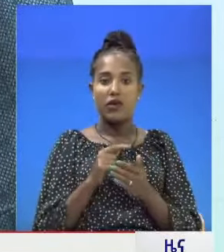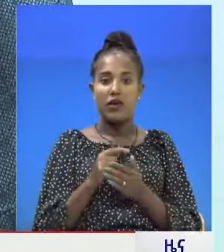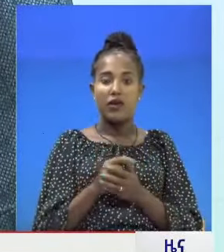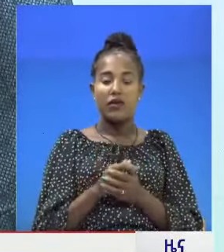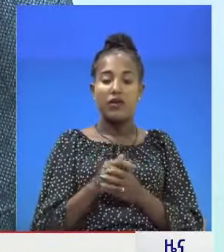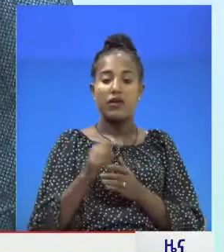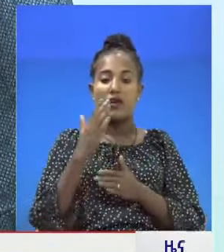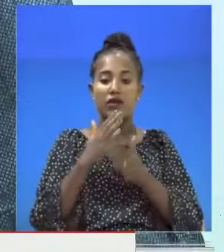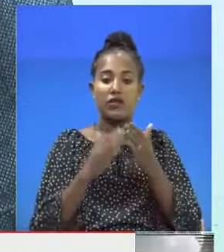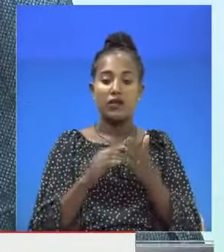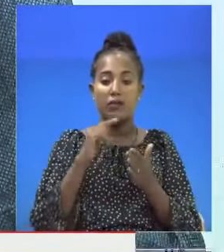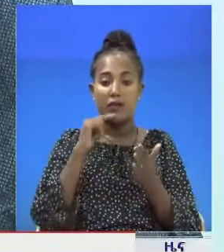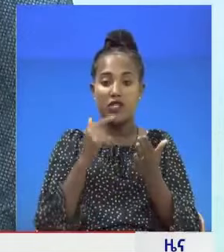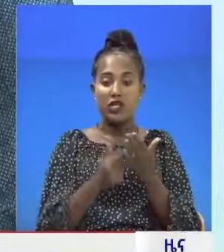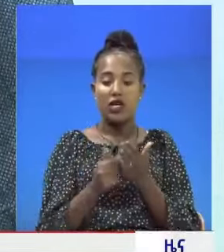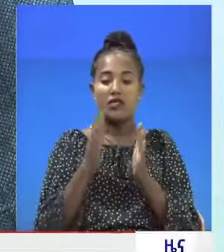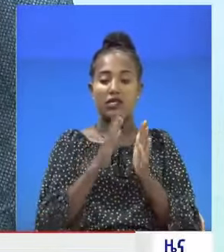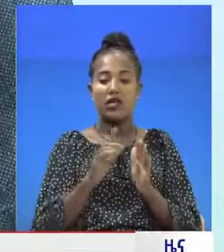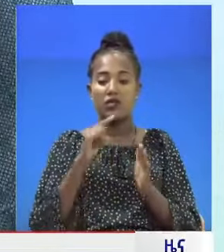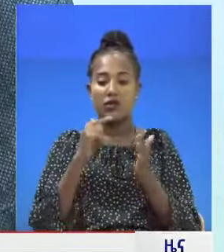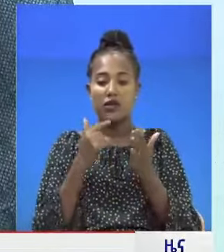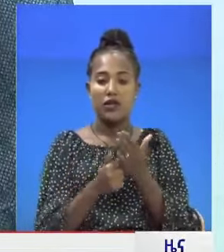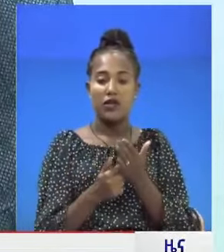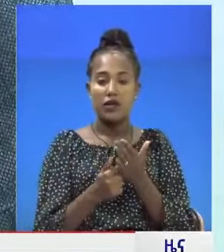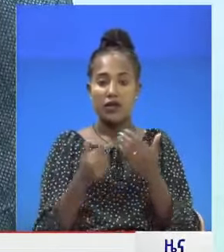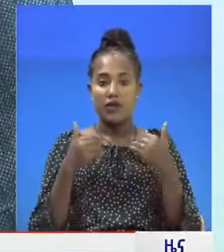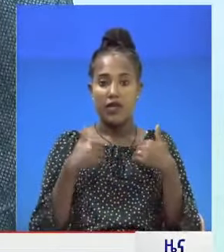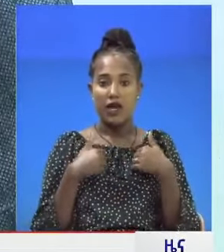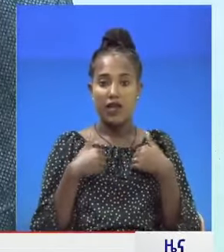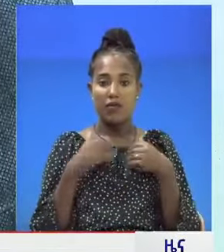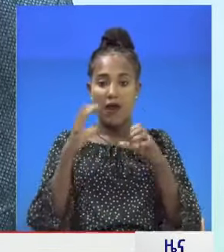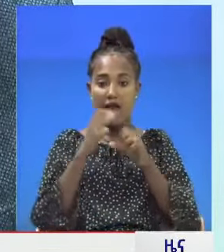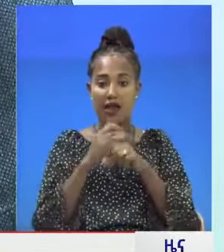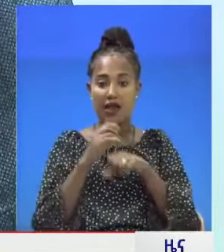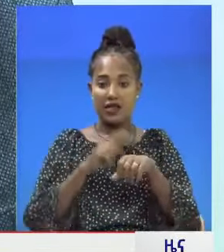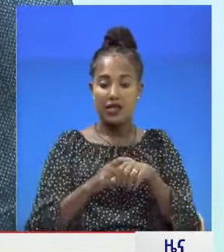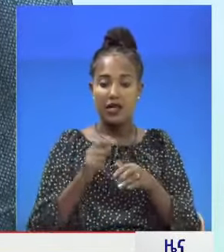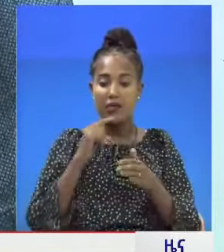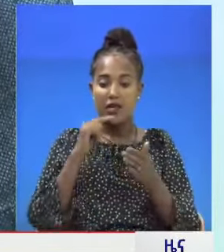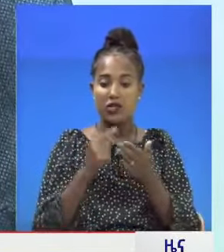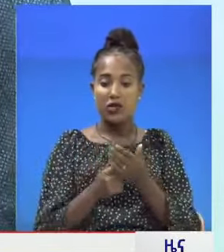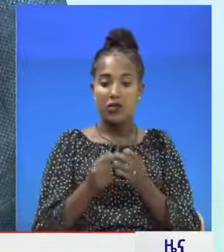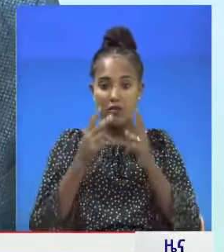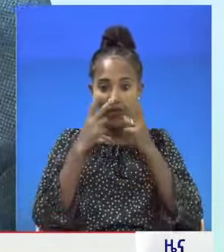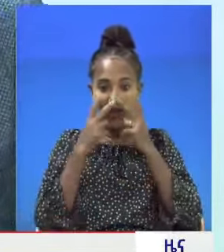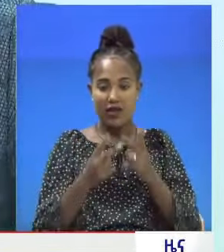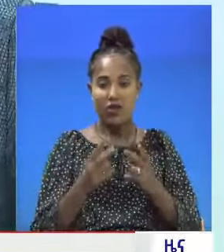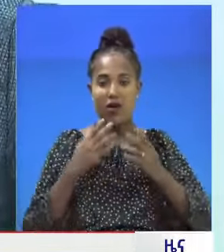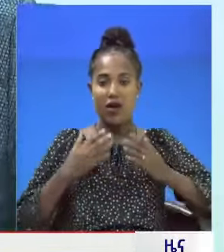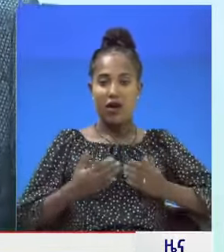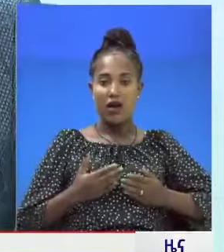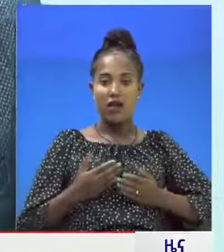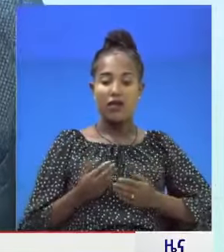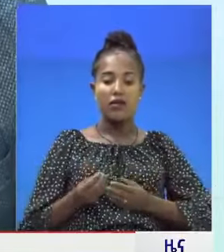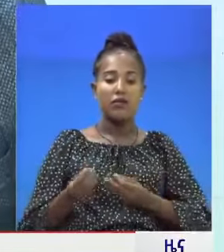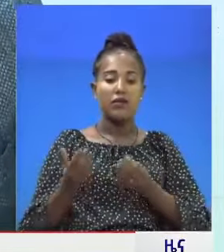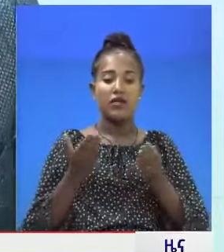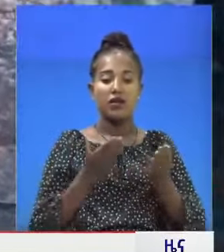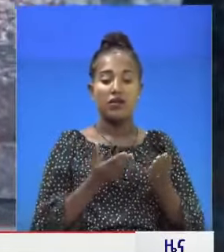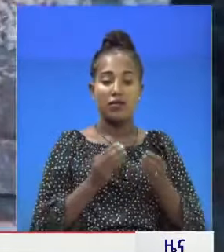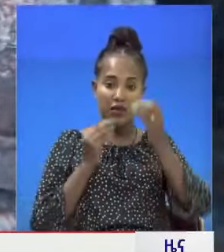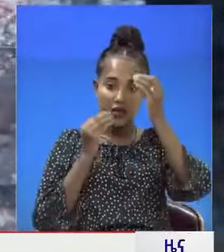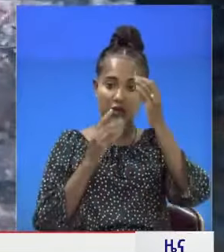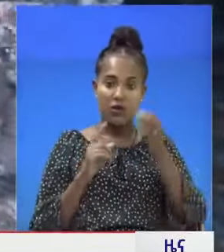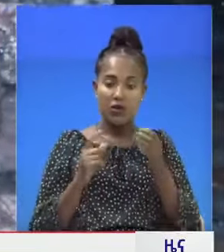ዶክመንት እየተዘጋጀ ነው። ባለቀ ጊዜ ሰነዱን የሚመለከተው አካል የምንበትን ይሆናል፣ የምናሳውቅ ይሆናል።